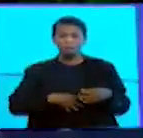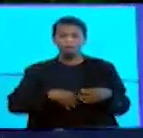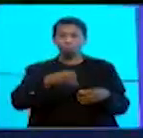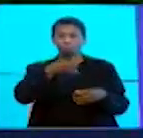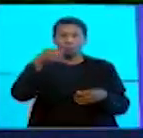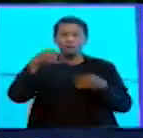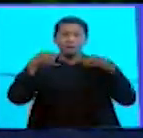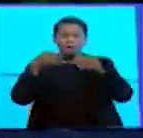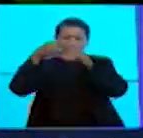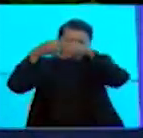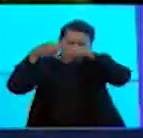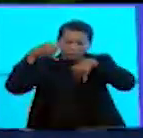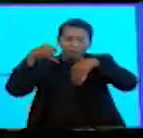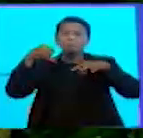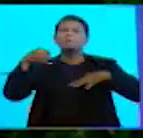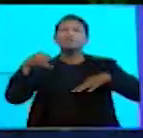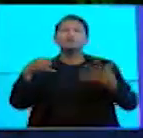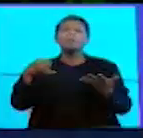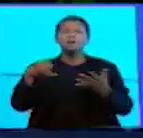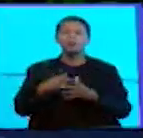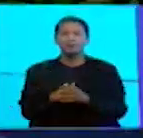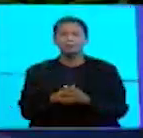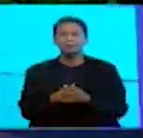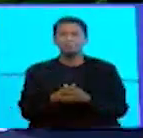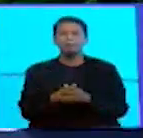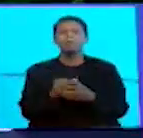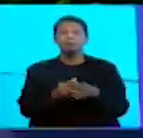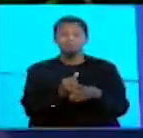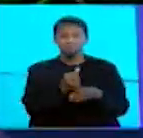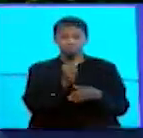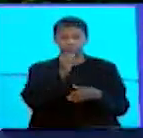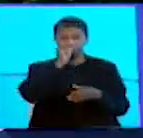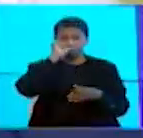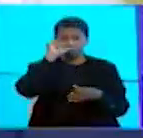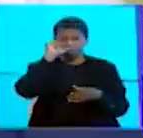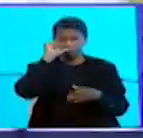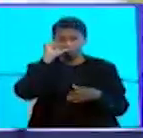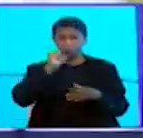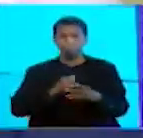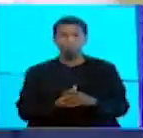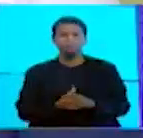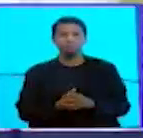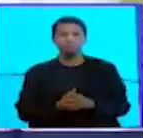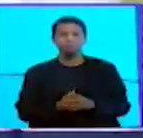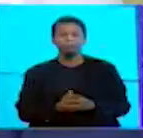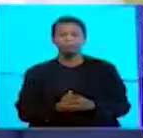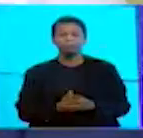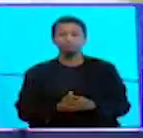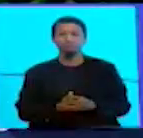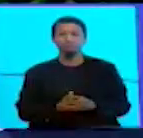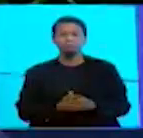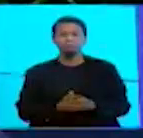yang keluar, syarabun, minuman yang bagaimana mukhtalifun alwanuhu, yang bermacam-macam